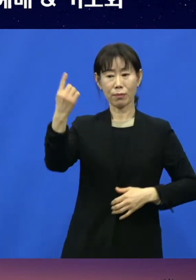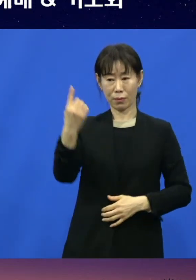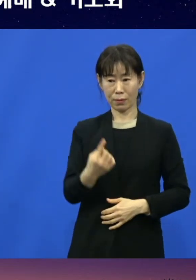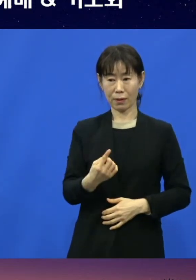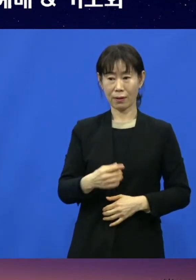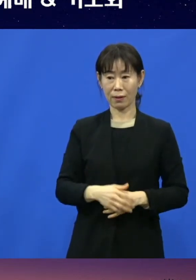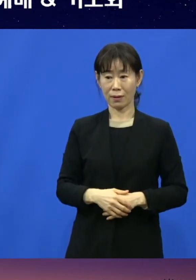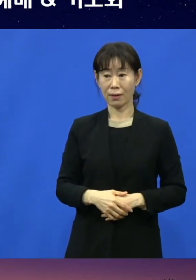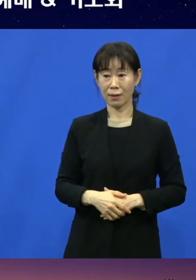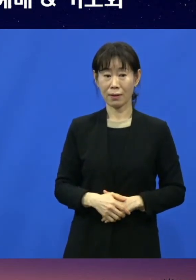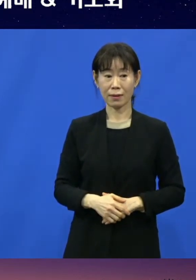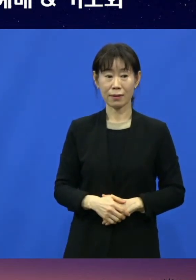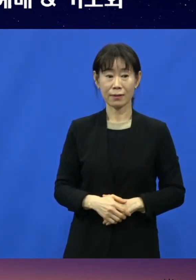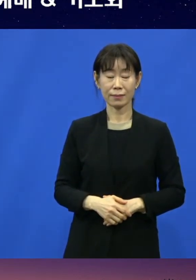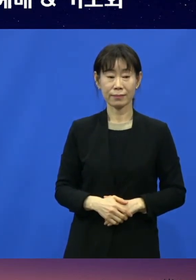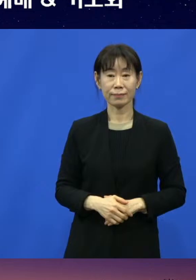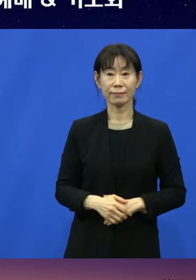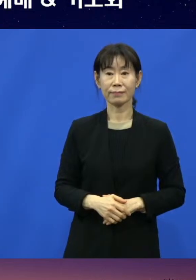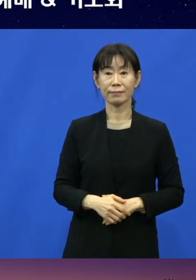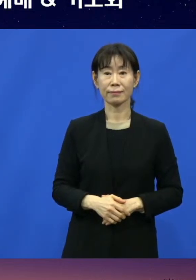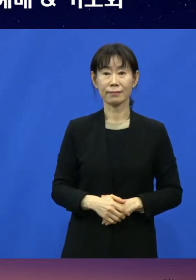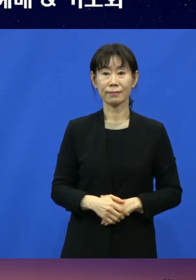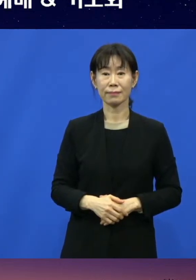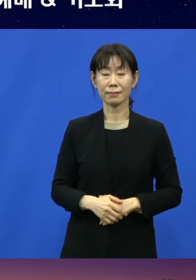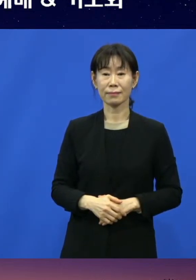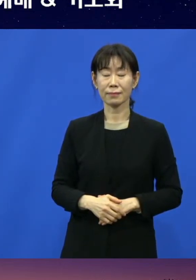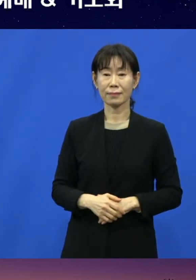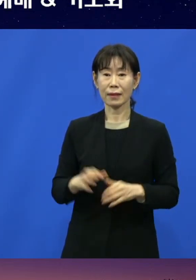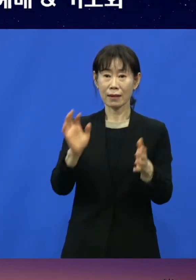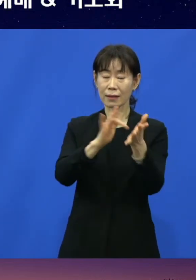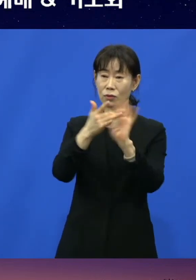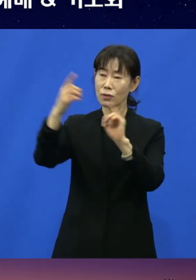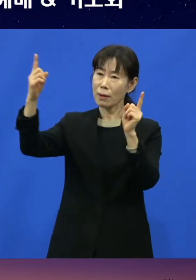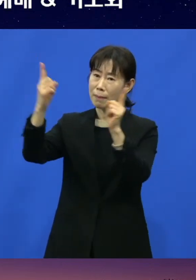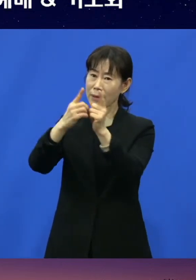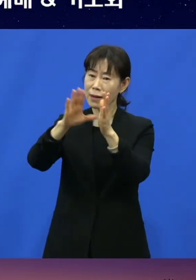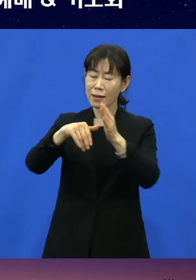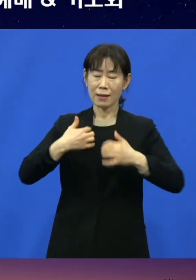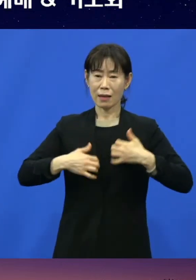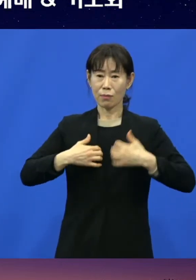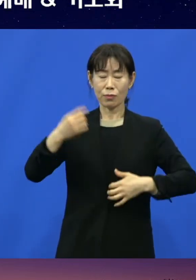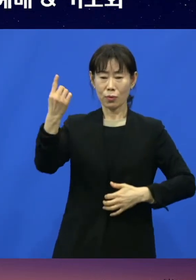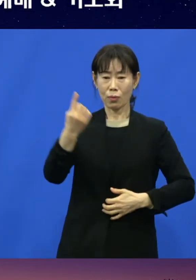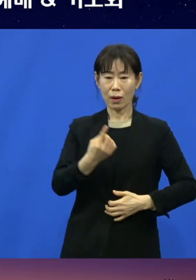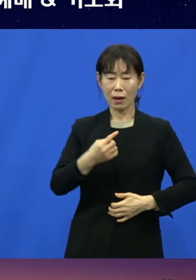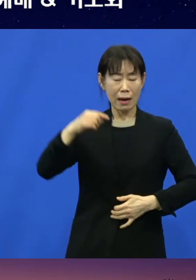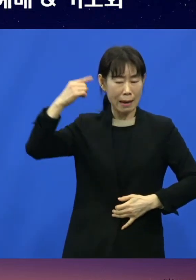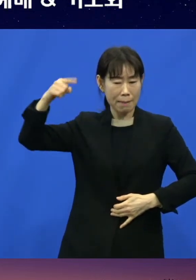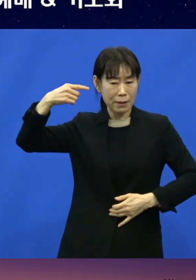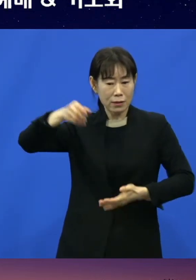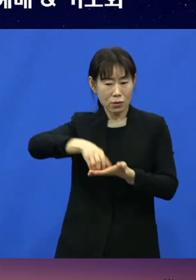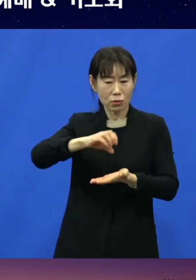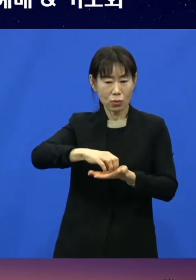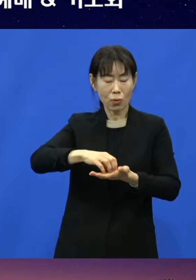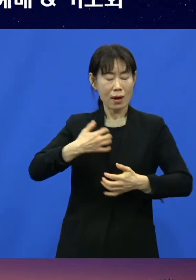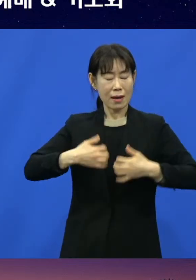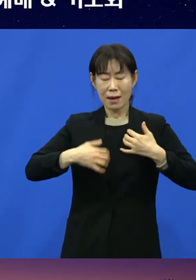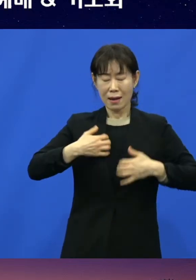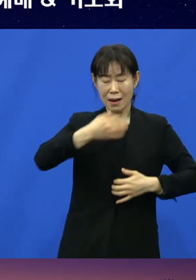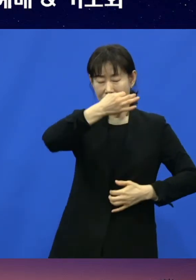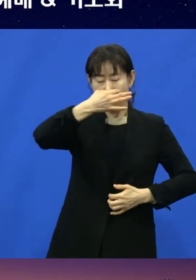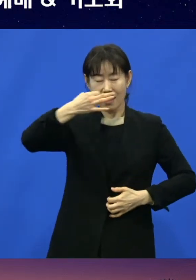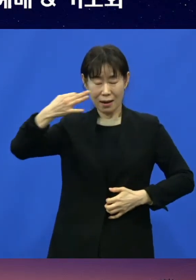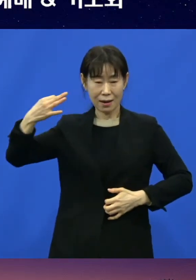무엇인가 그 발견한 보화에 내가 압도를 당할 때 기쁨이 온 거예요. 미친 거예요. 신앙의 묘미는 여기에 있는 것입니다.